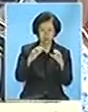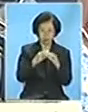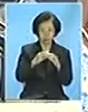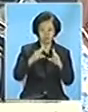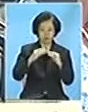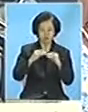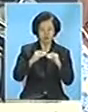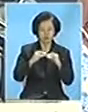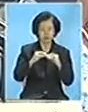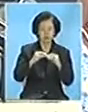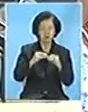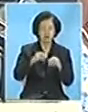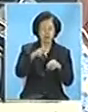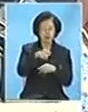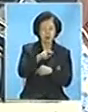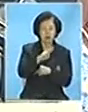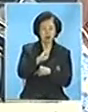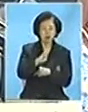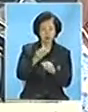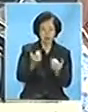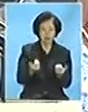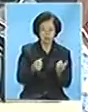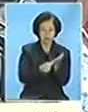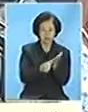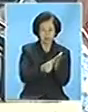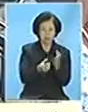โดยที่ร่างพรบฉบับนี้ไม่มีการแก้ไขเพิ่ม